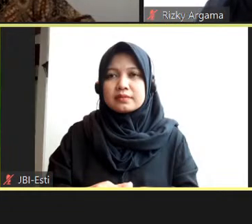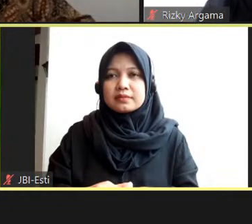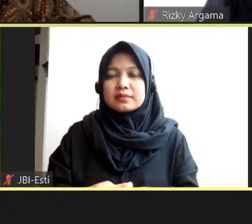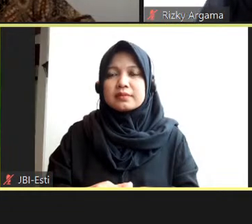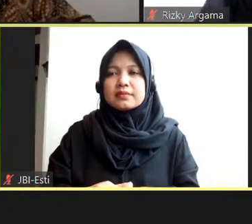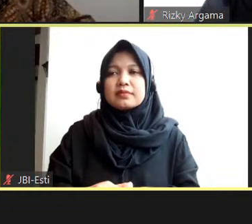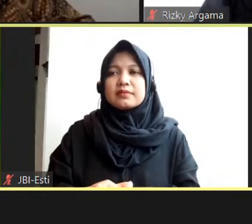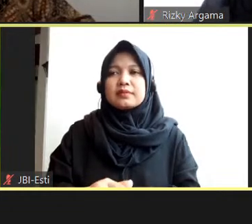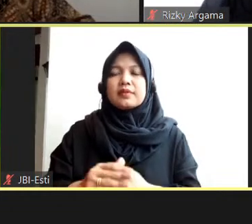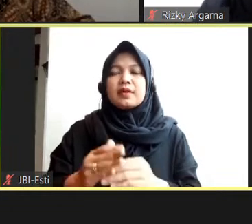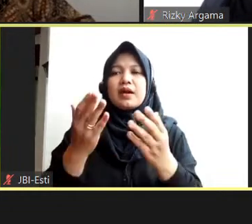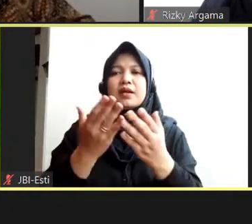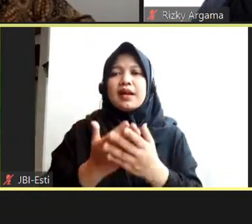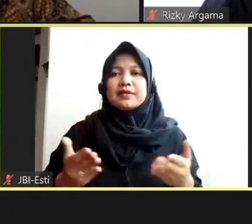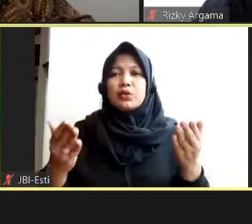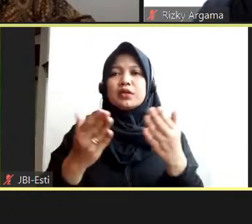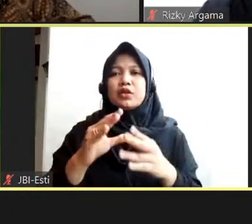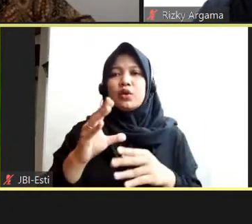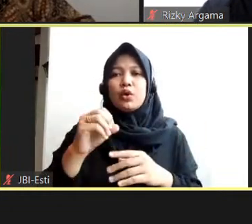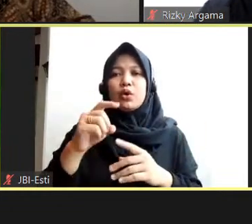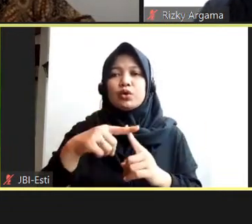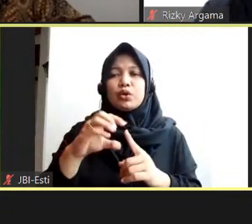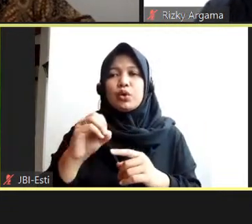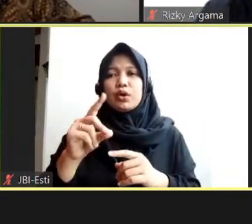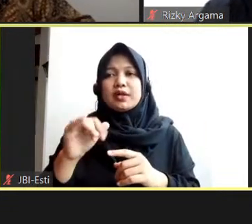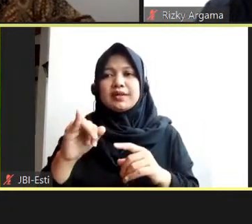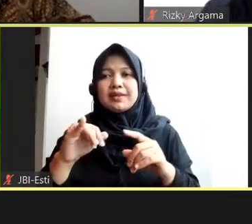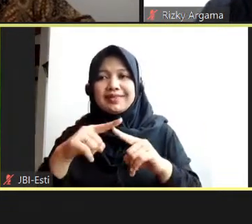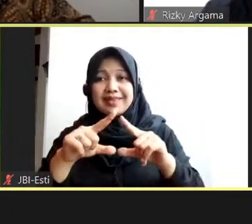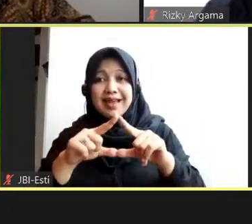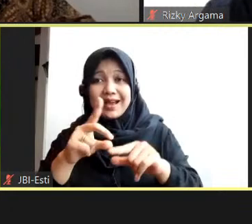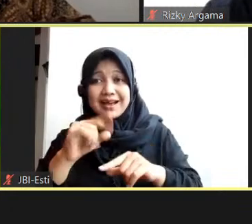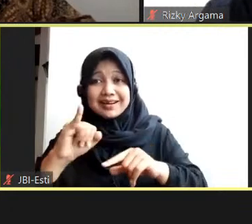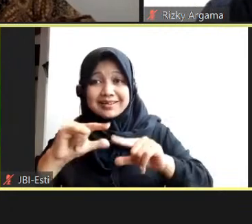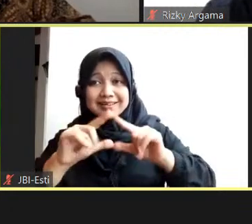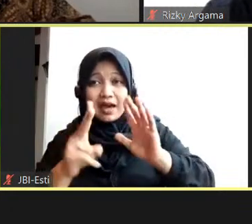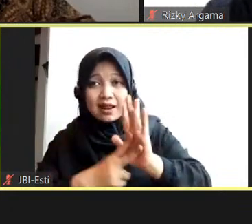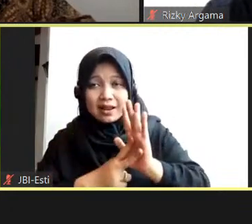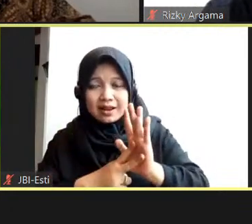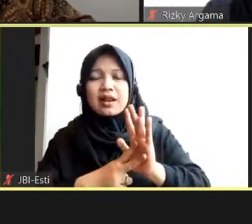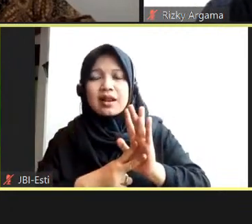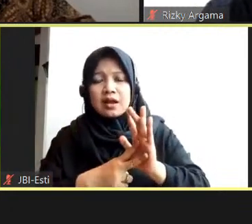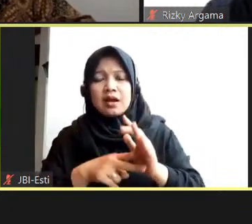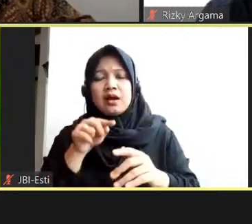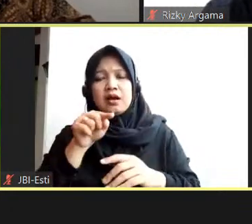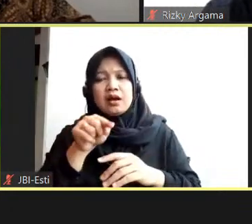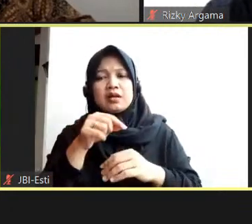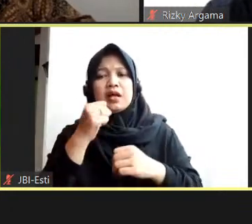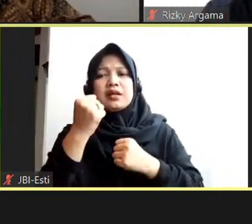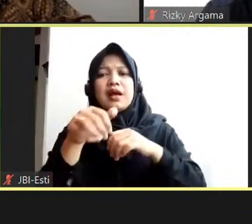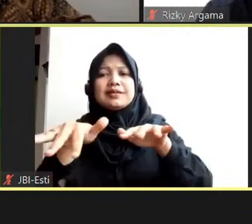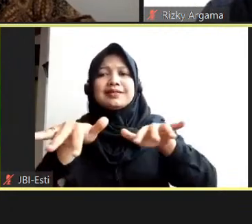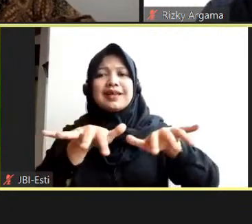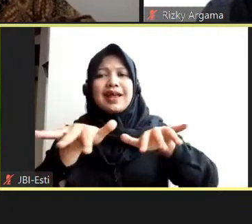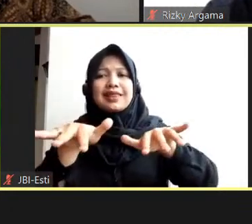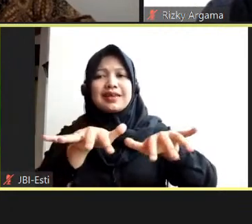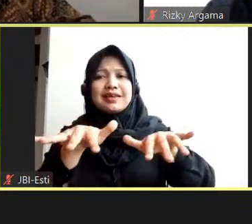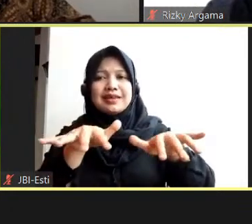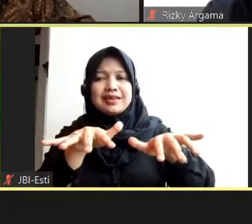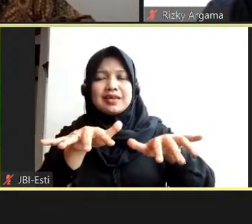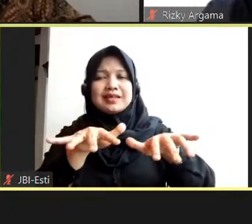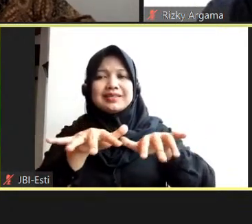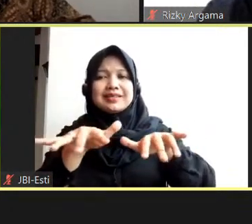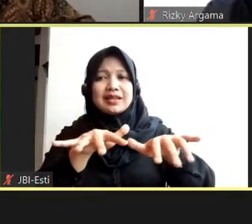otoritarian yang mulai tampak kelihatan sekarang, salah satu upaya yang strategi yang bisa dilakukan di saat sekarang